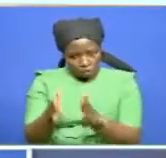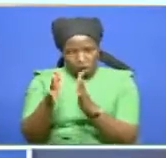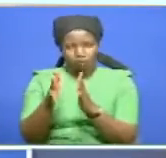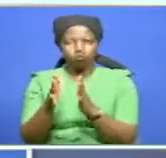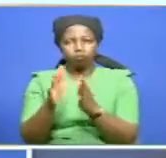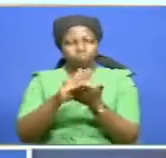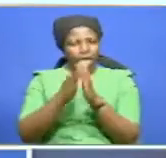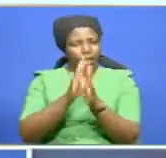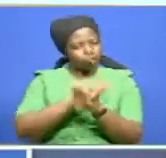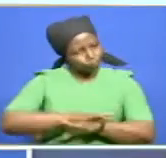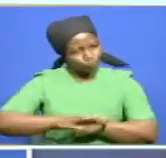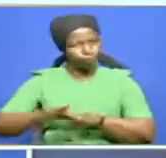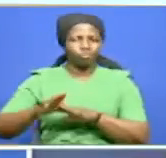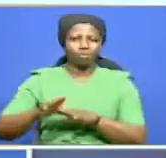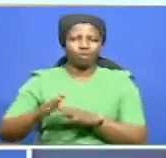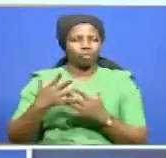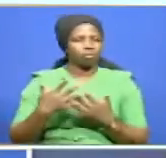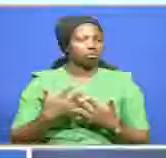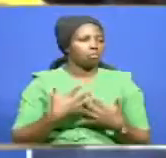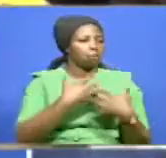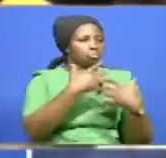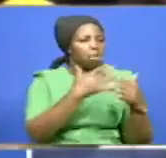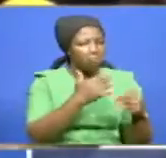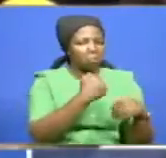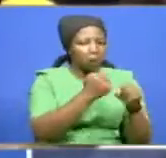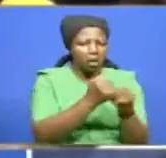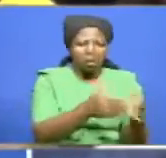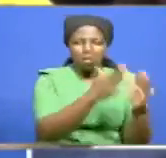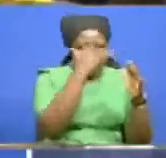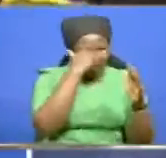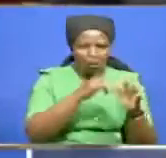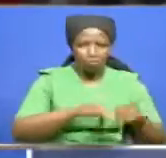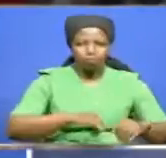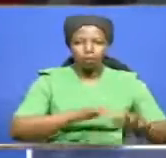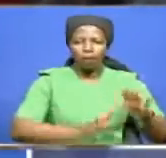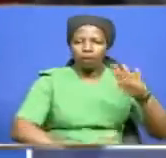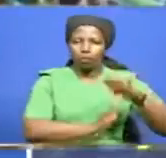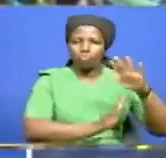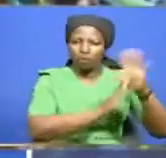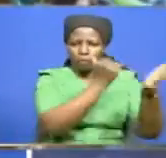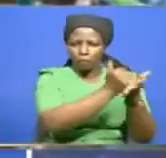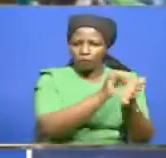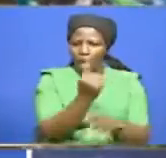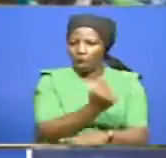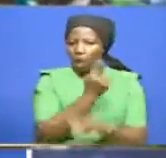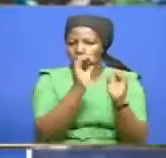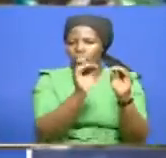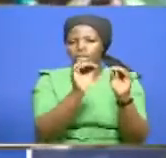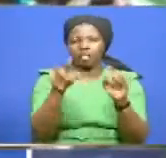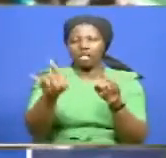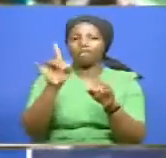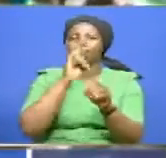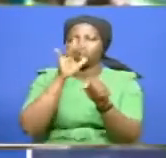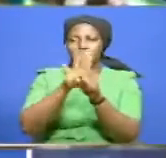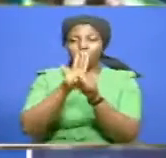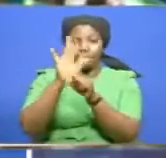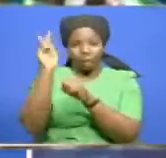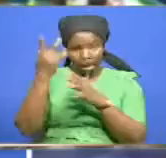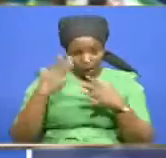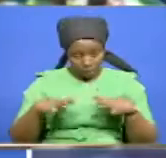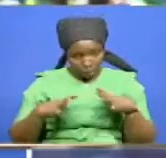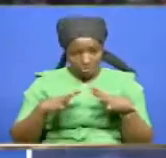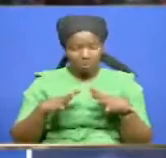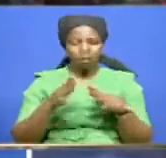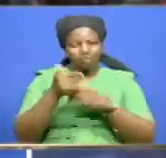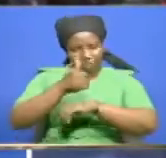ya kwenda kutengenezewa kule maofisi kubwa. Rais Kenyatta aliwahakikishia wakenya kwamba hatua ya kufanya maridhiano na kiongozi wa upinzani